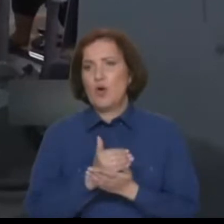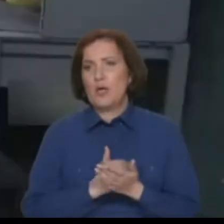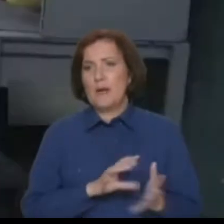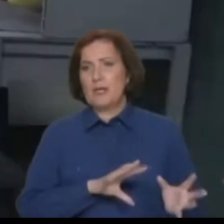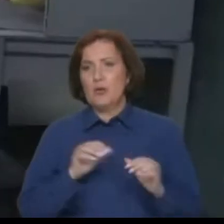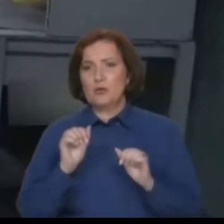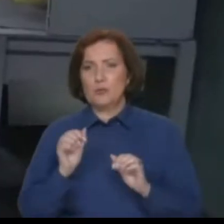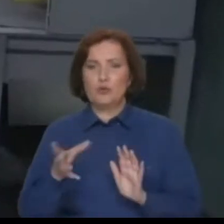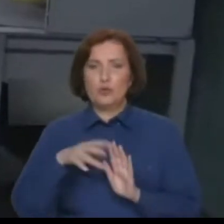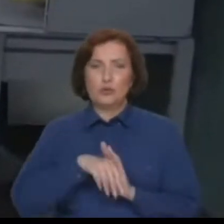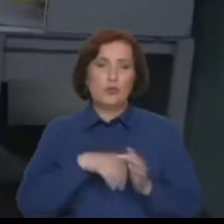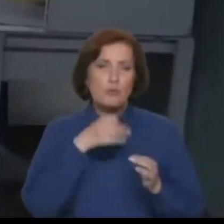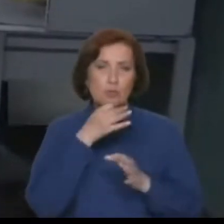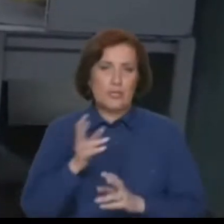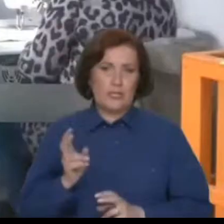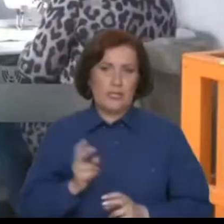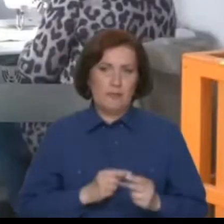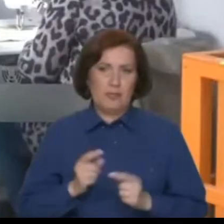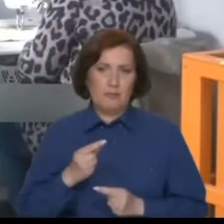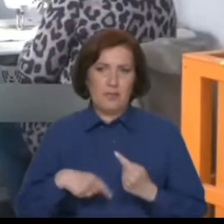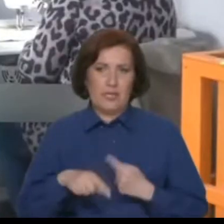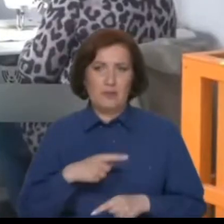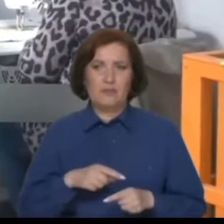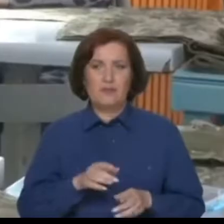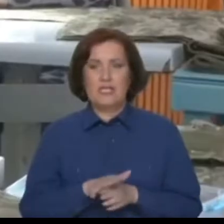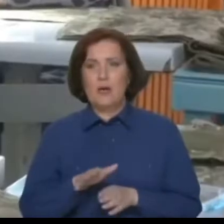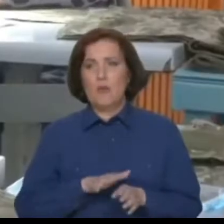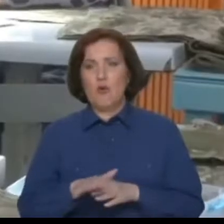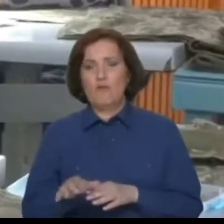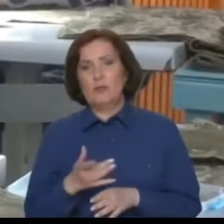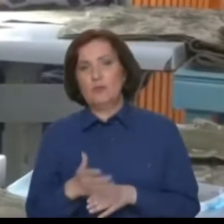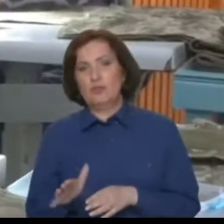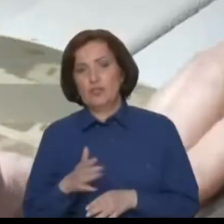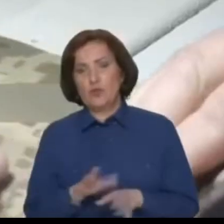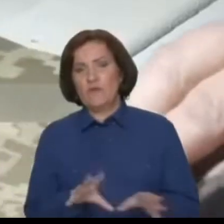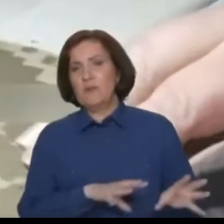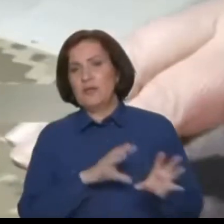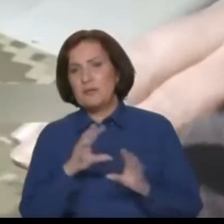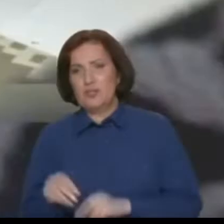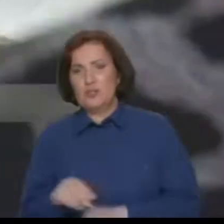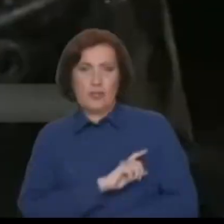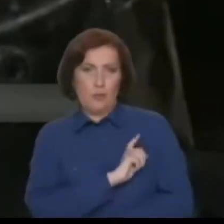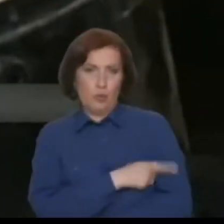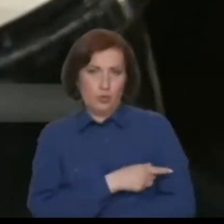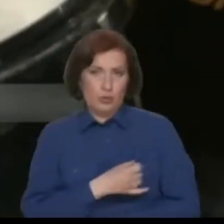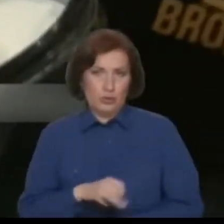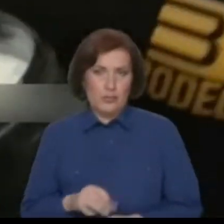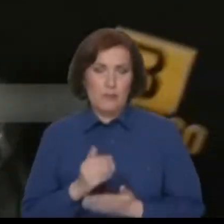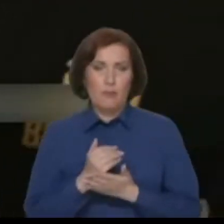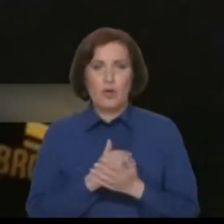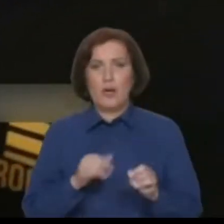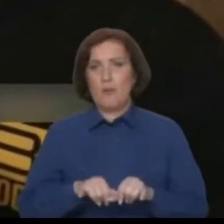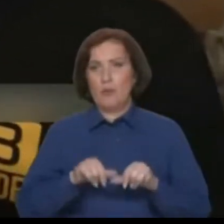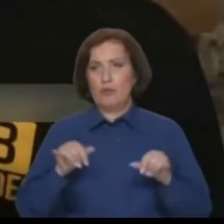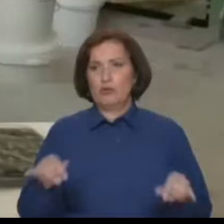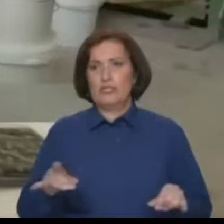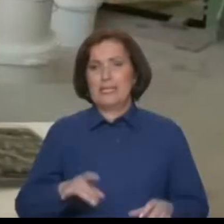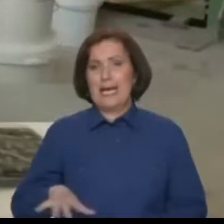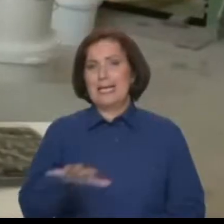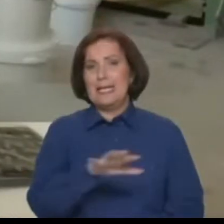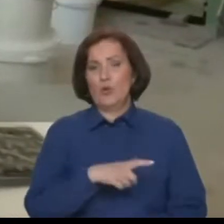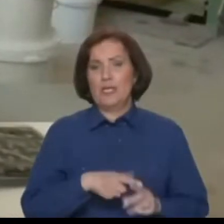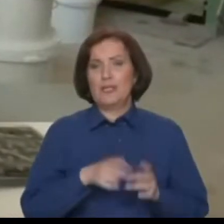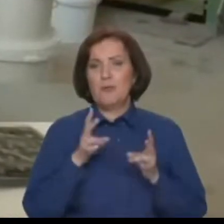релокації може долучитись будь-яке підприємство, здійснивши повне або часткове переміщення потужностей. Програма поширюється на регіони,